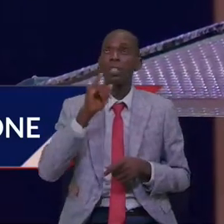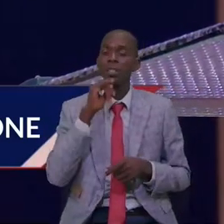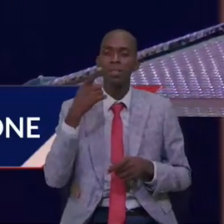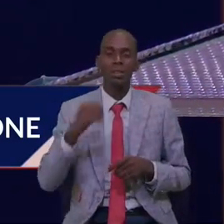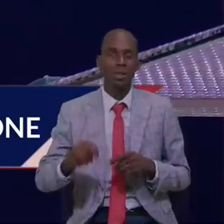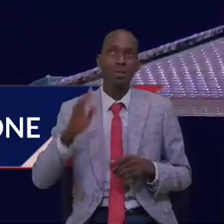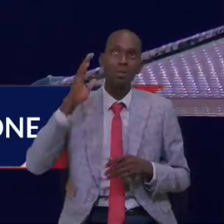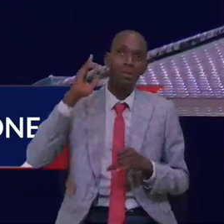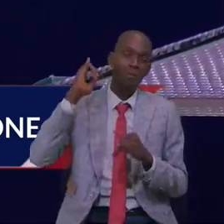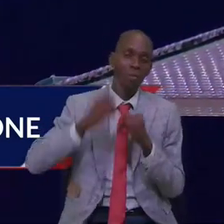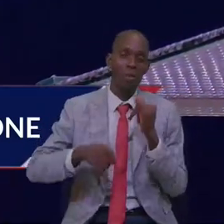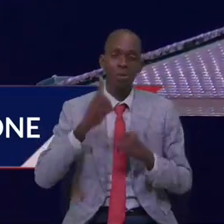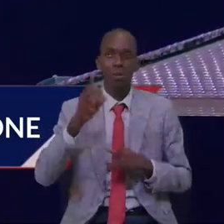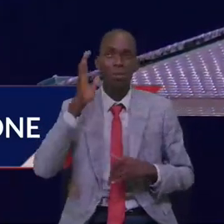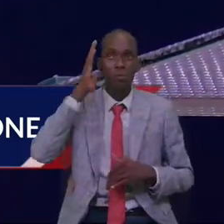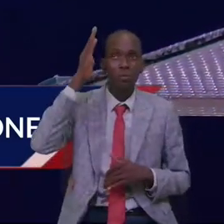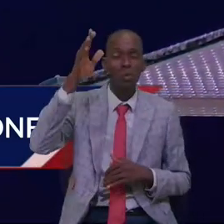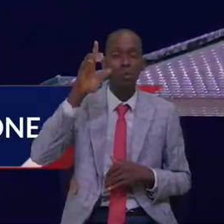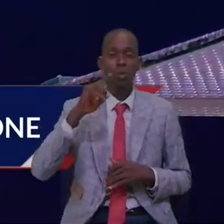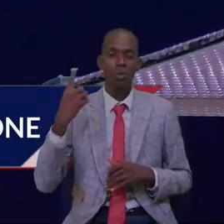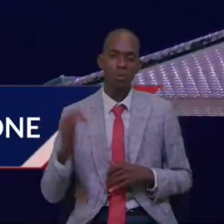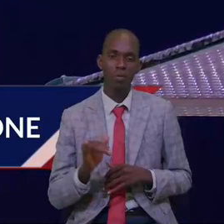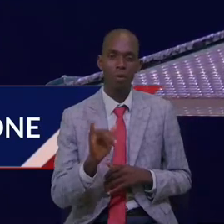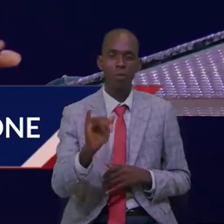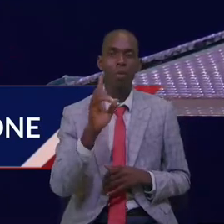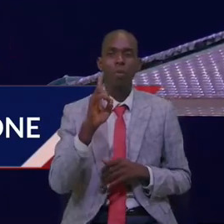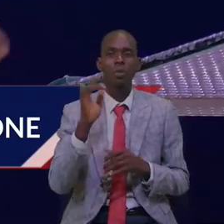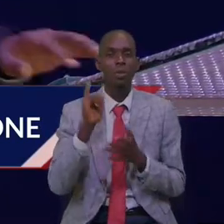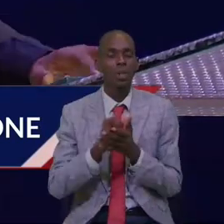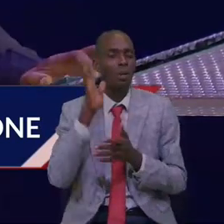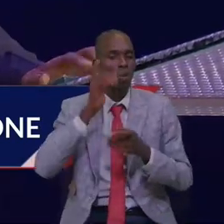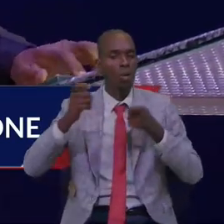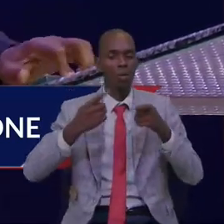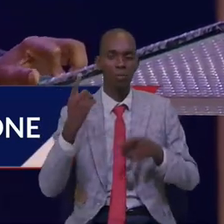futur. Il est l'éternel qui va régner pour toujours.